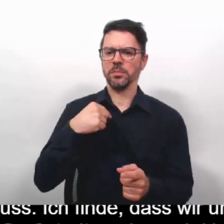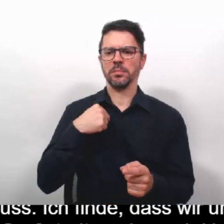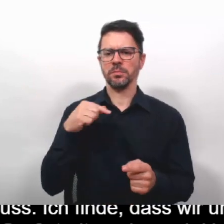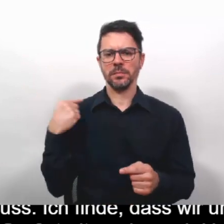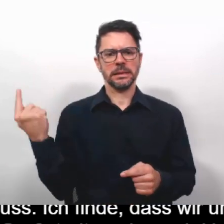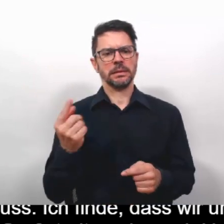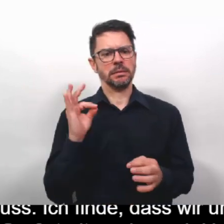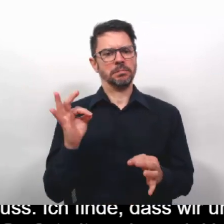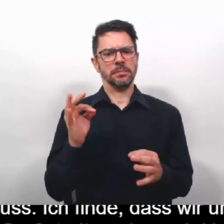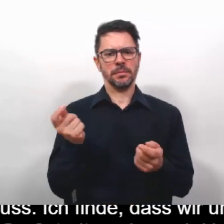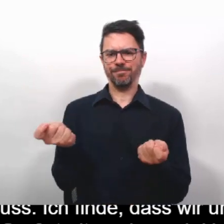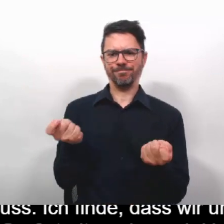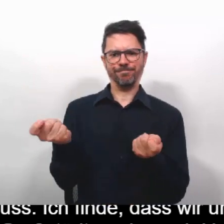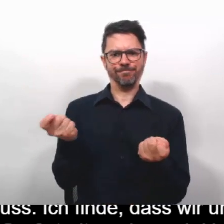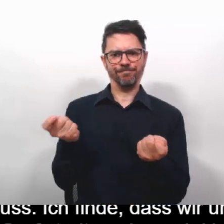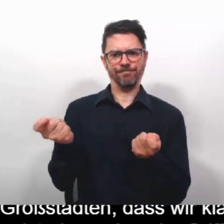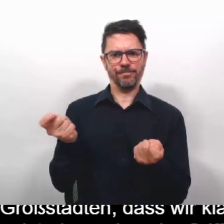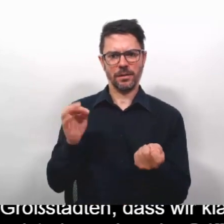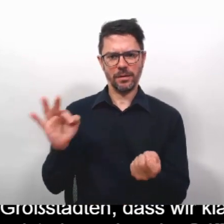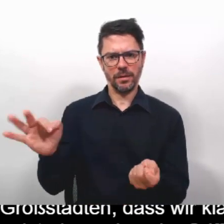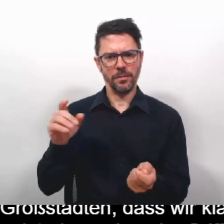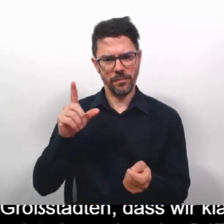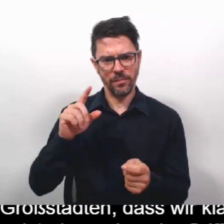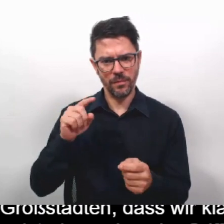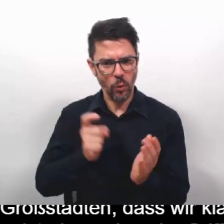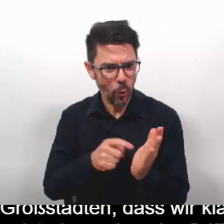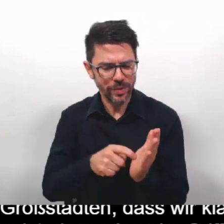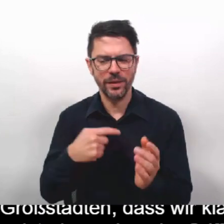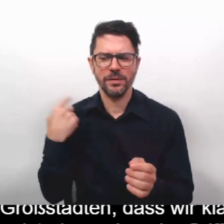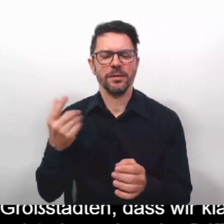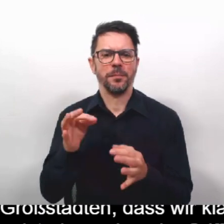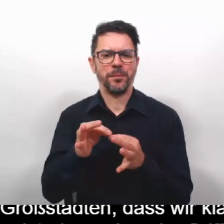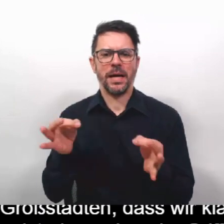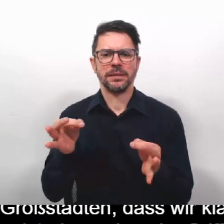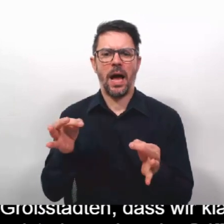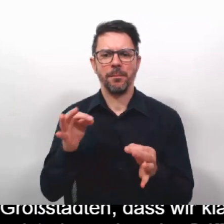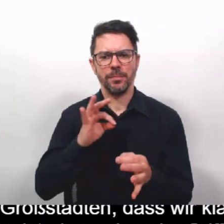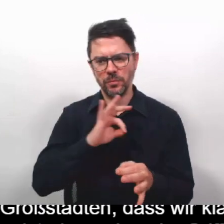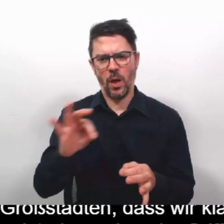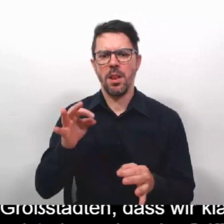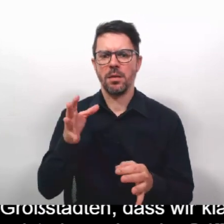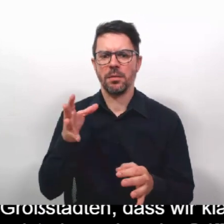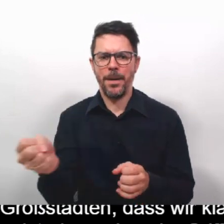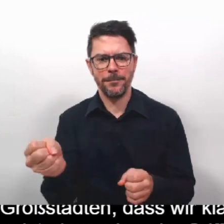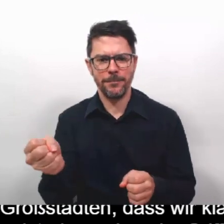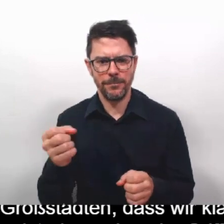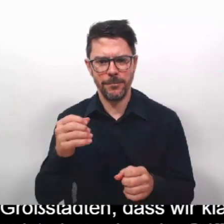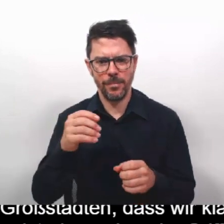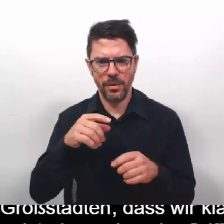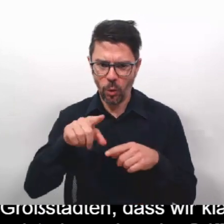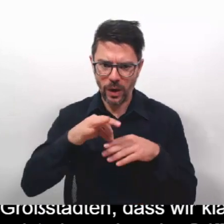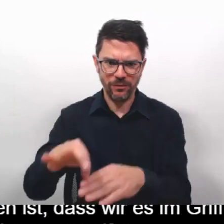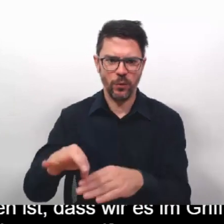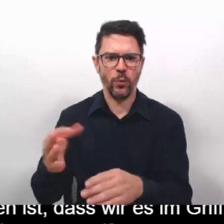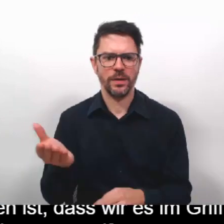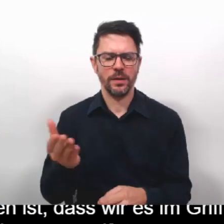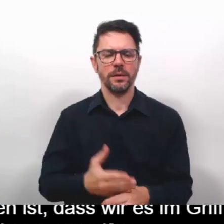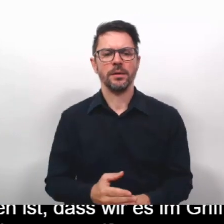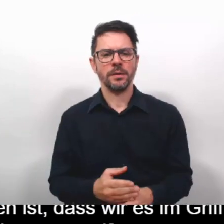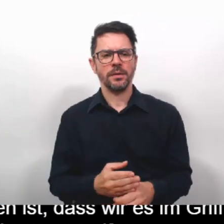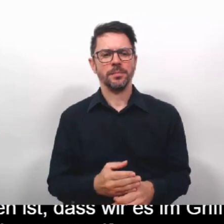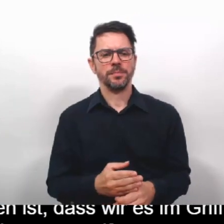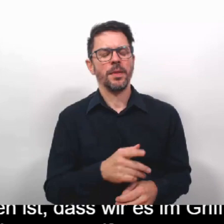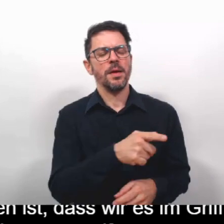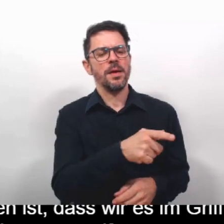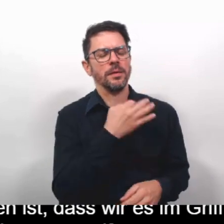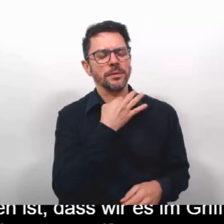nachgehen kann. Also sprich, das ist jetzt so, wie andere in ihre Arbeit gehen können, können sie es natürlich auch tun, aber auch für